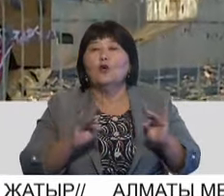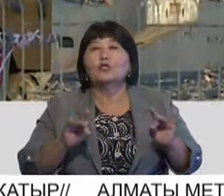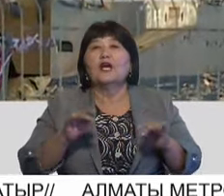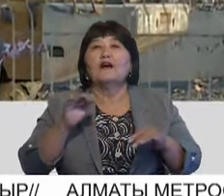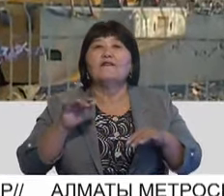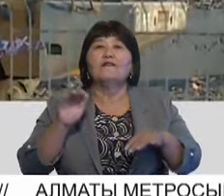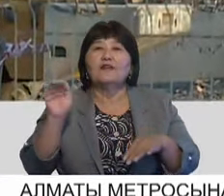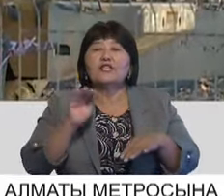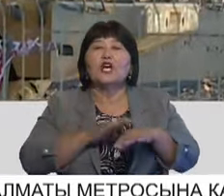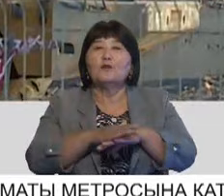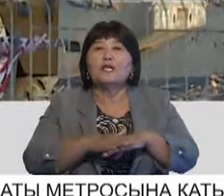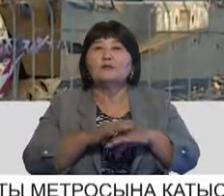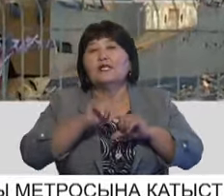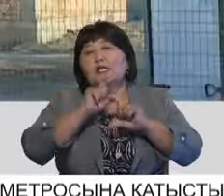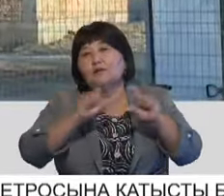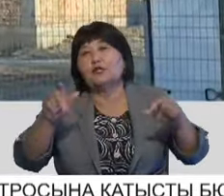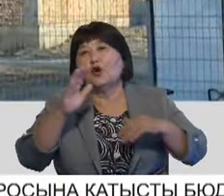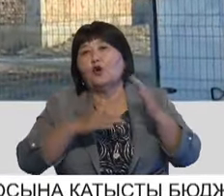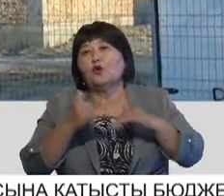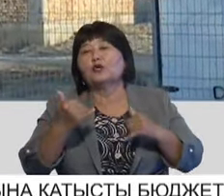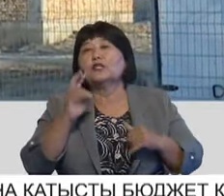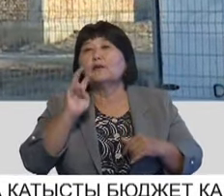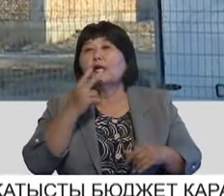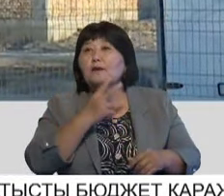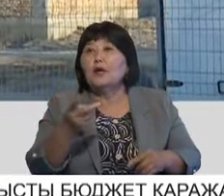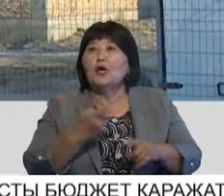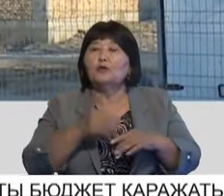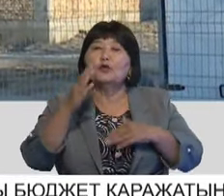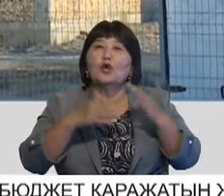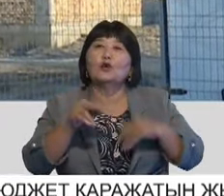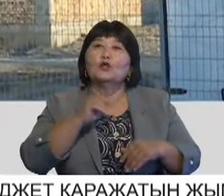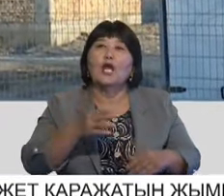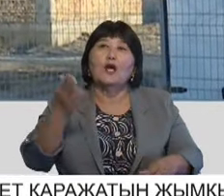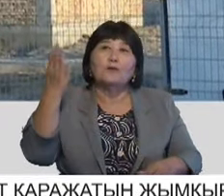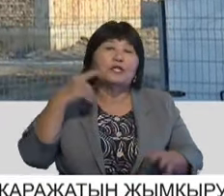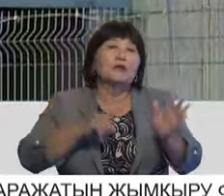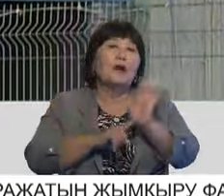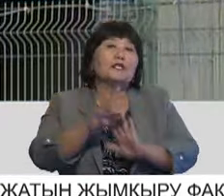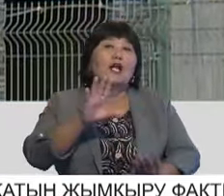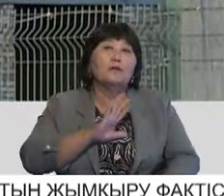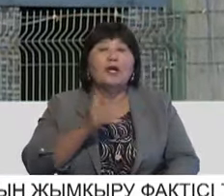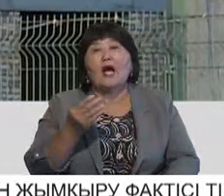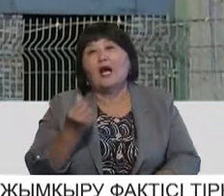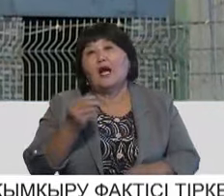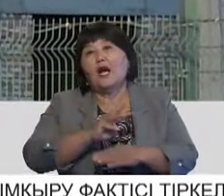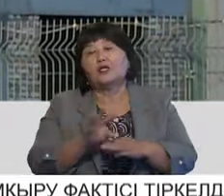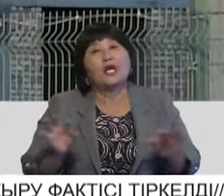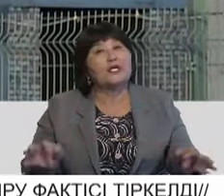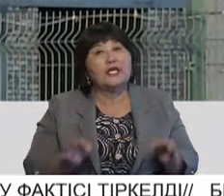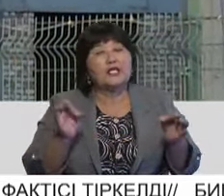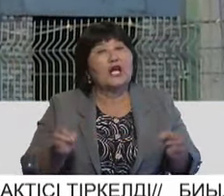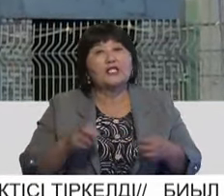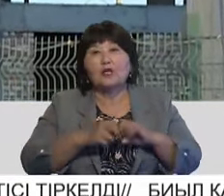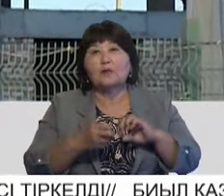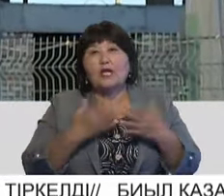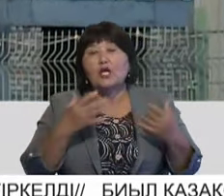физика-математика мектеп-интернатының құрылыс барысында бағамдады. Мұнда құрылыс жұмыстары былтыр басталған болатын. Қаржыландыру жағынан ешқандай